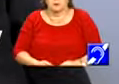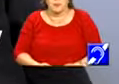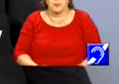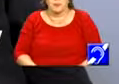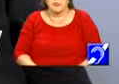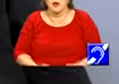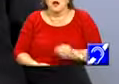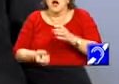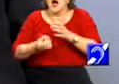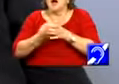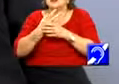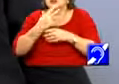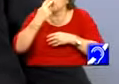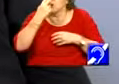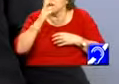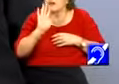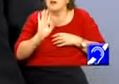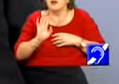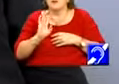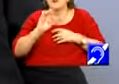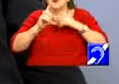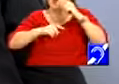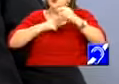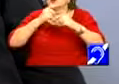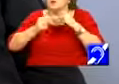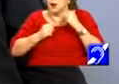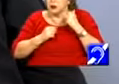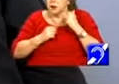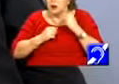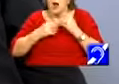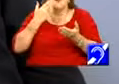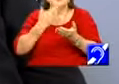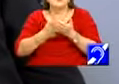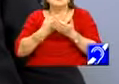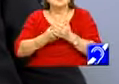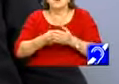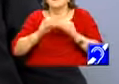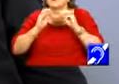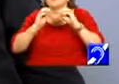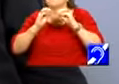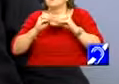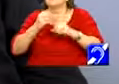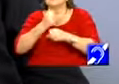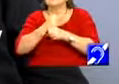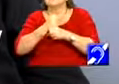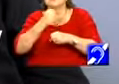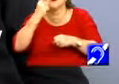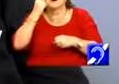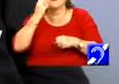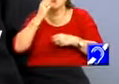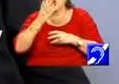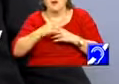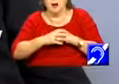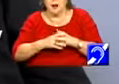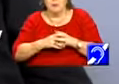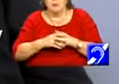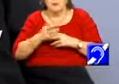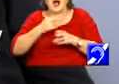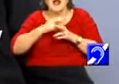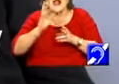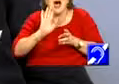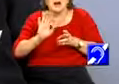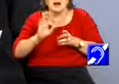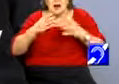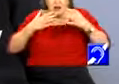Deja am început să vedem reacții că de ce să facă testarea cadrele didactice. Aici, clar, dacă vrem